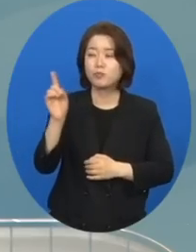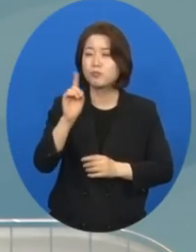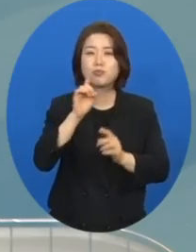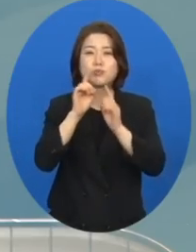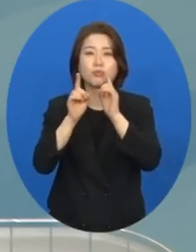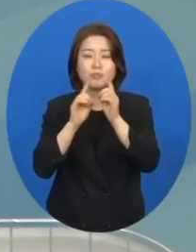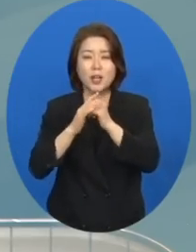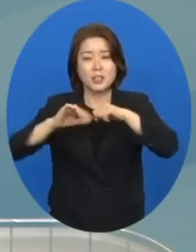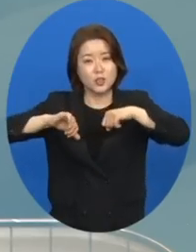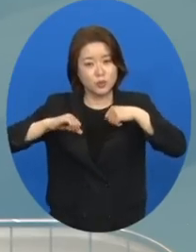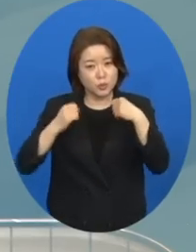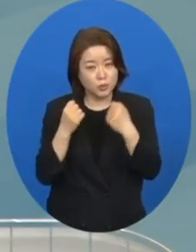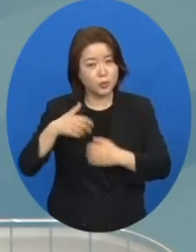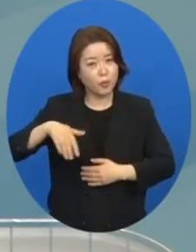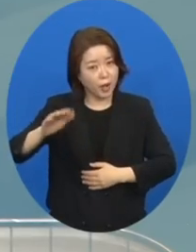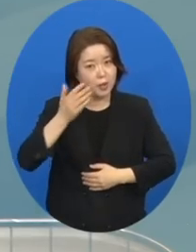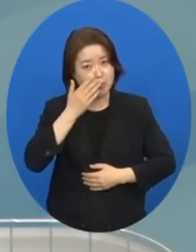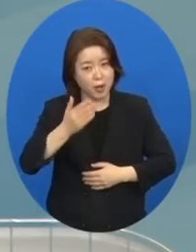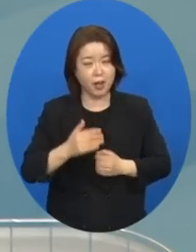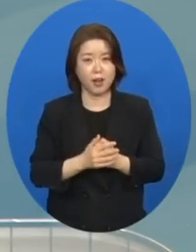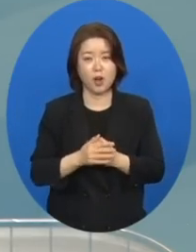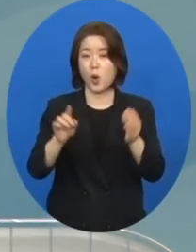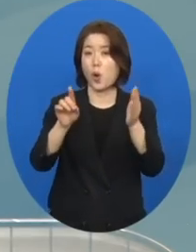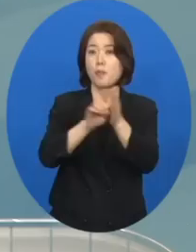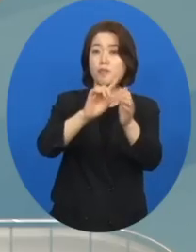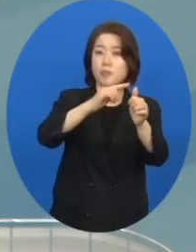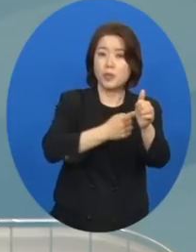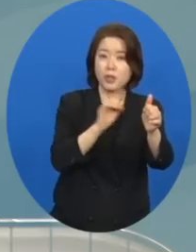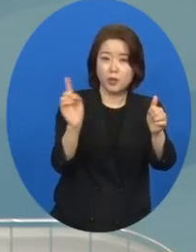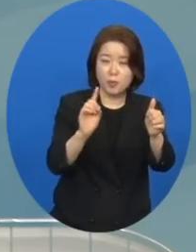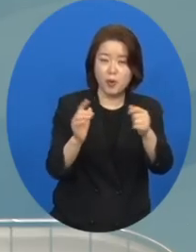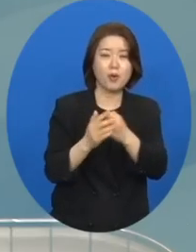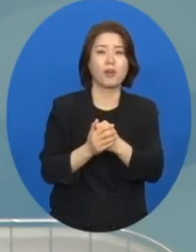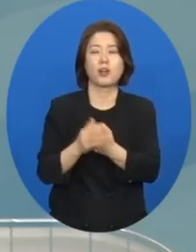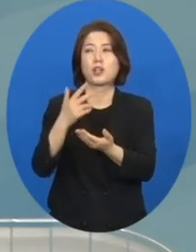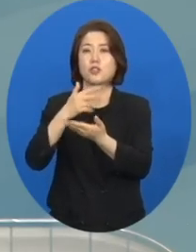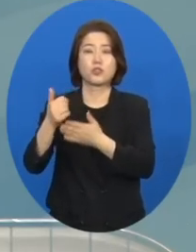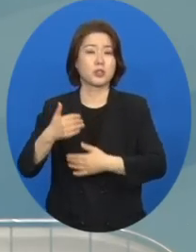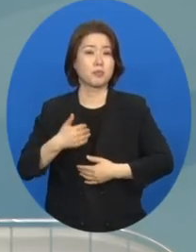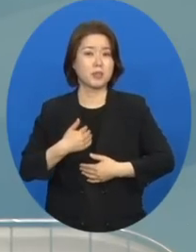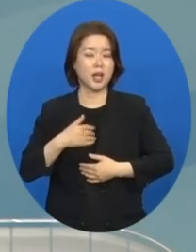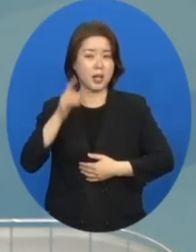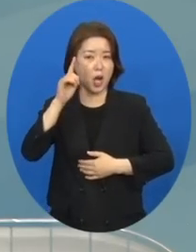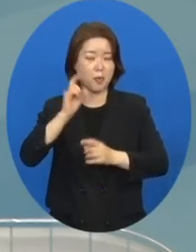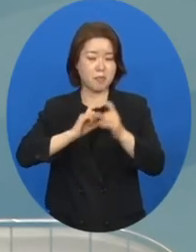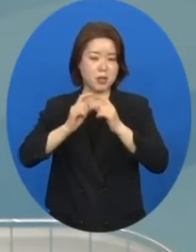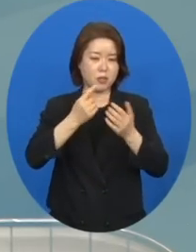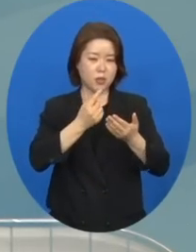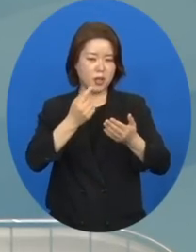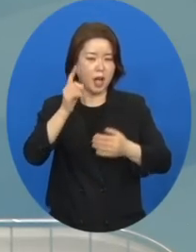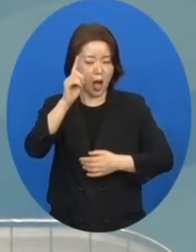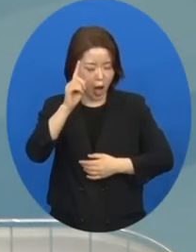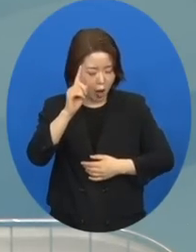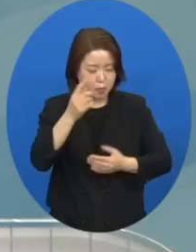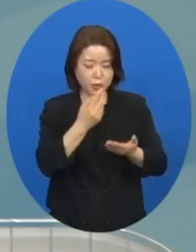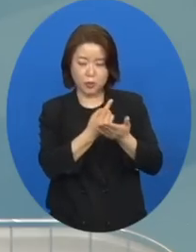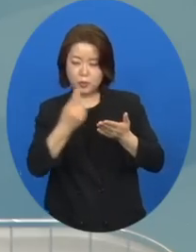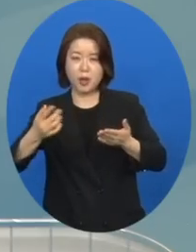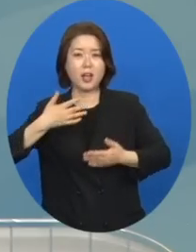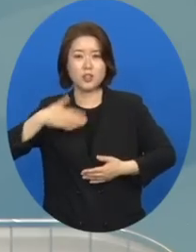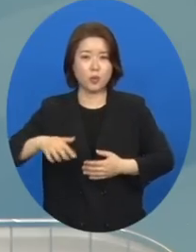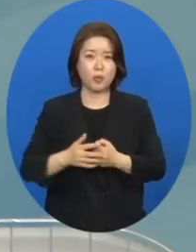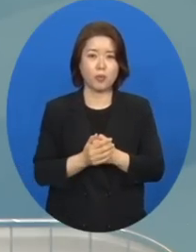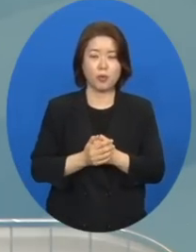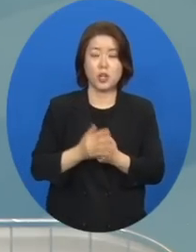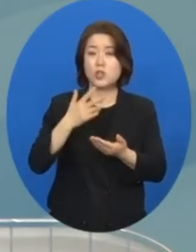순정 하여 가는 것입니다 그리고 믿어야 될 것은 주께서 날 한번 더 떠난 적이 없다 주께서 나를 정확하게